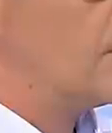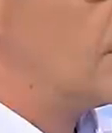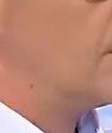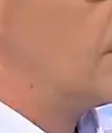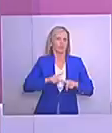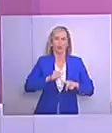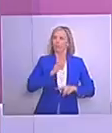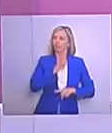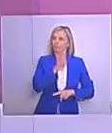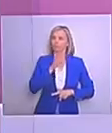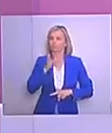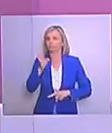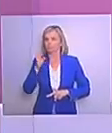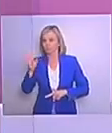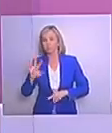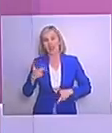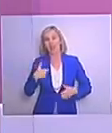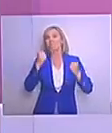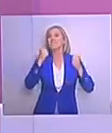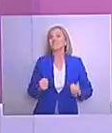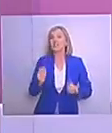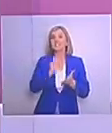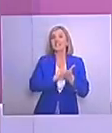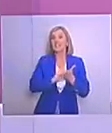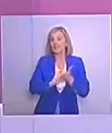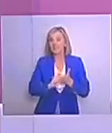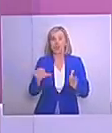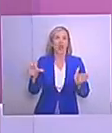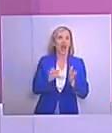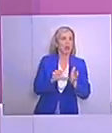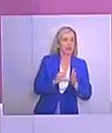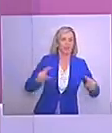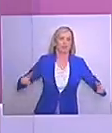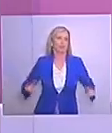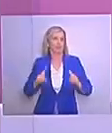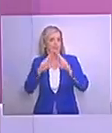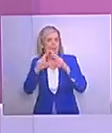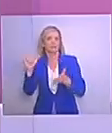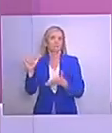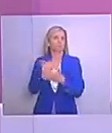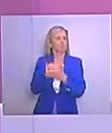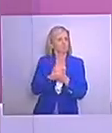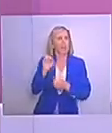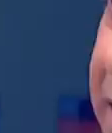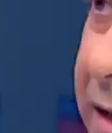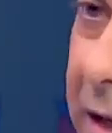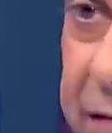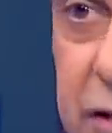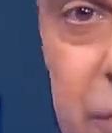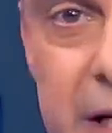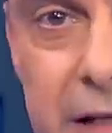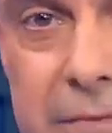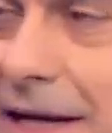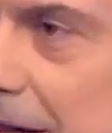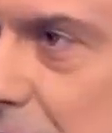κύριο Μπιμπίλα... που τον παίρνει, ναι, από την Αλφα Αθήνας και τον κατεβάζει στον νότιο τομέα. Ακριβώς. Στη δεύτερη θέση έβαλε. Συγγνώμη, τον κύριο Βαβράκη. Αυτή